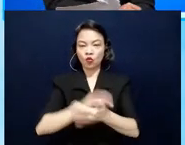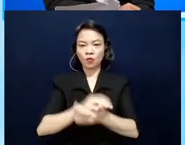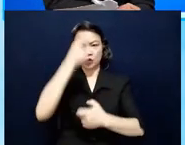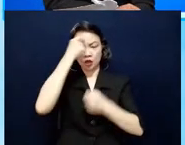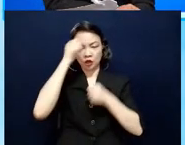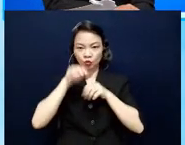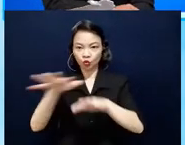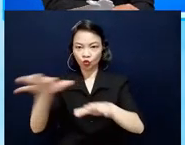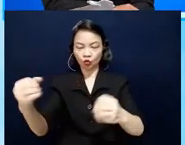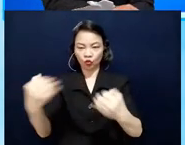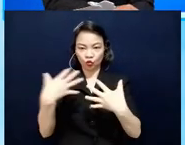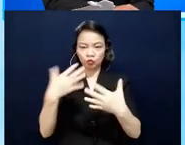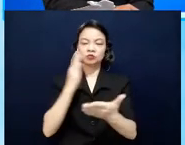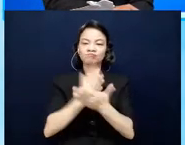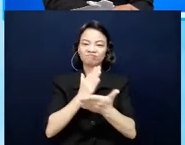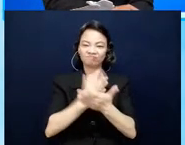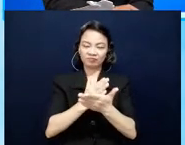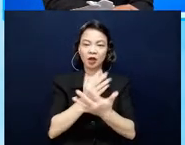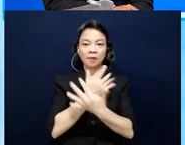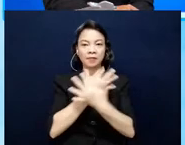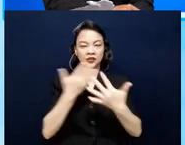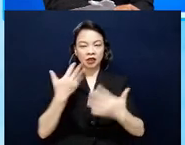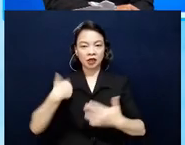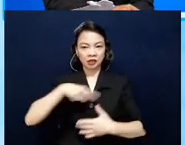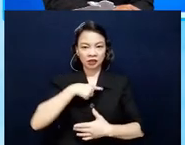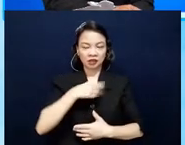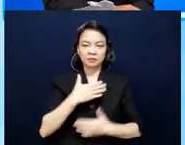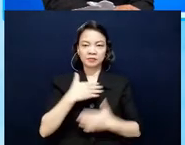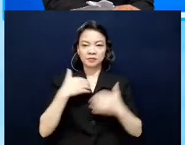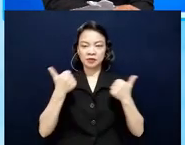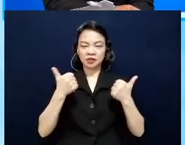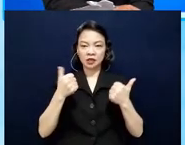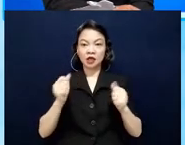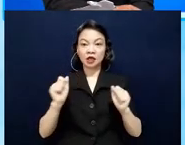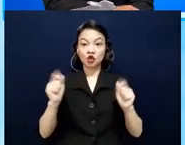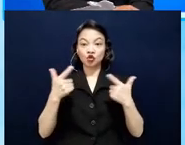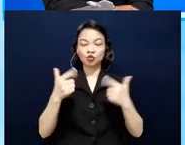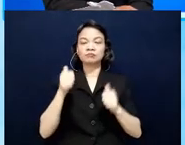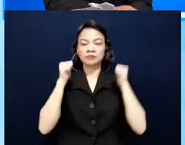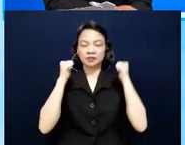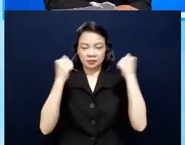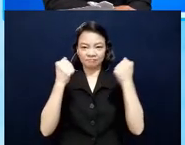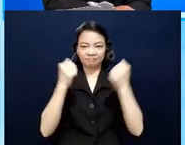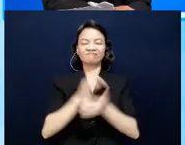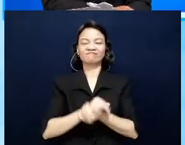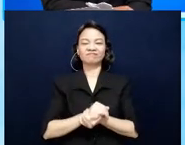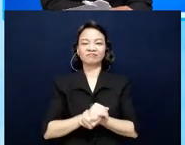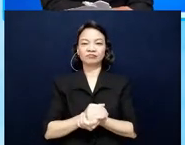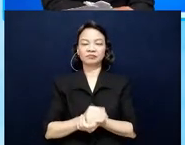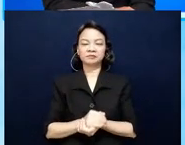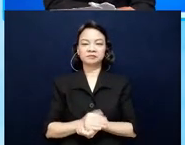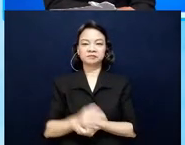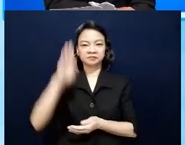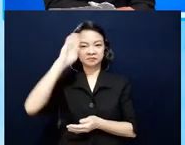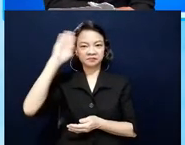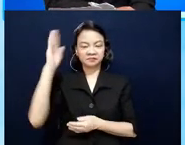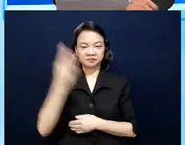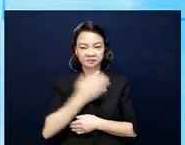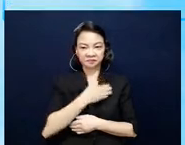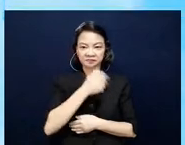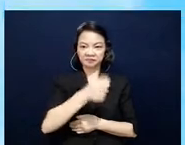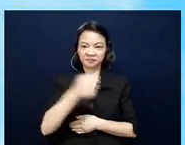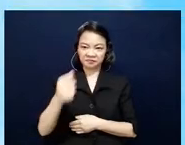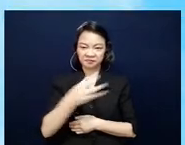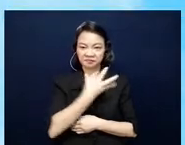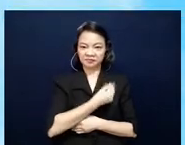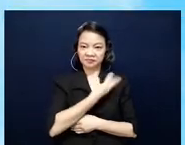lebih baik dan lebih sejahtera. Terima kasih. Wassalamualaikum warahmatullahi wabarakatuh. Waalaikumsalam warahmatullahi